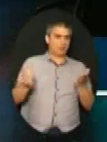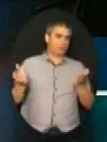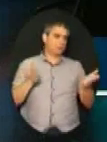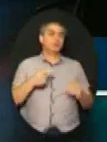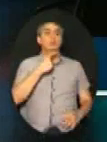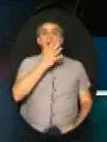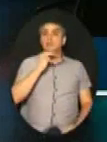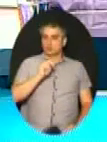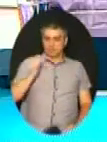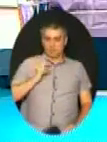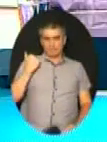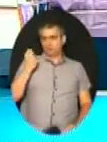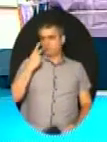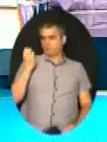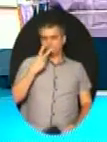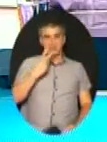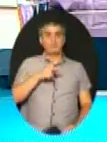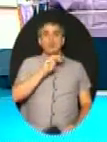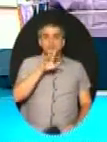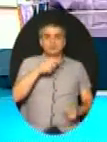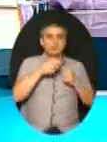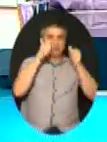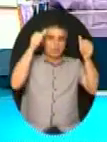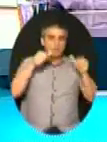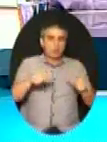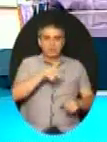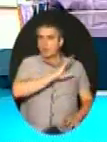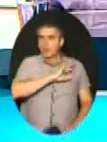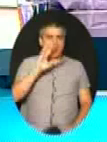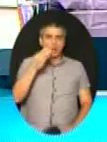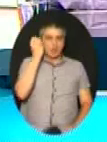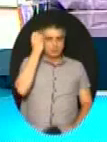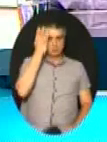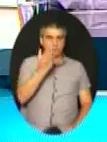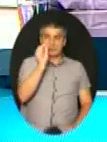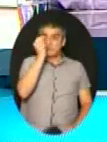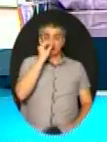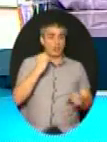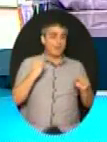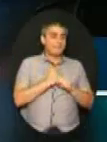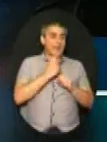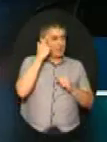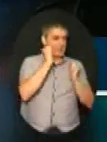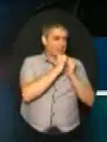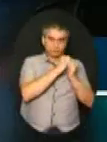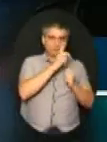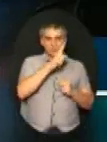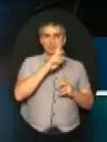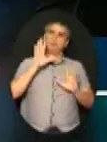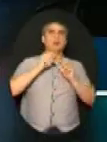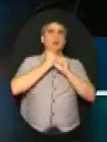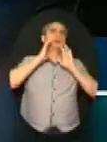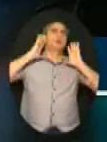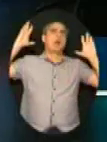הצש? רגע, החייל היה כבר לפני שבוע, שבועיים. הנושא הוא על המודעה הזאת, לא כל קשקוש של פעיל אידיוטי צריך לתפוס פה את